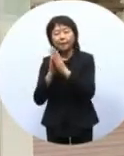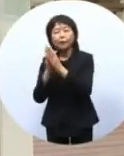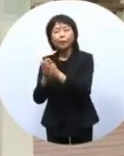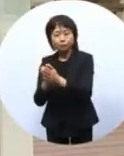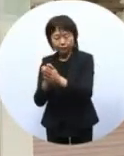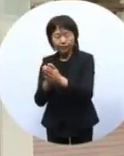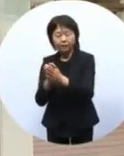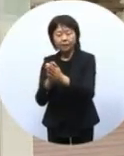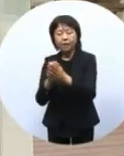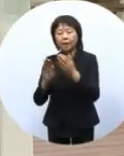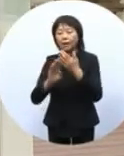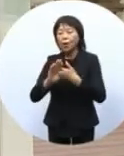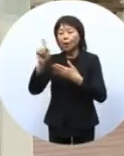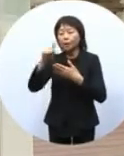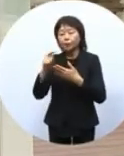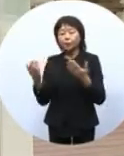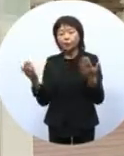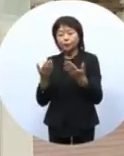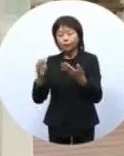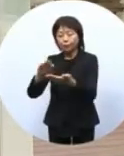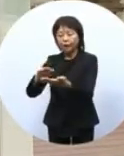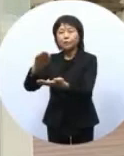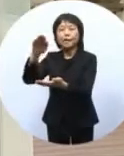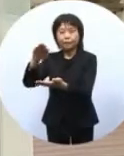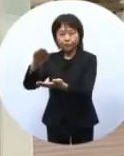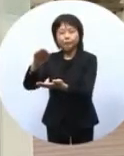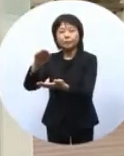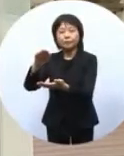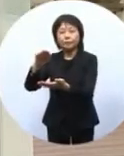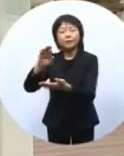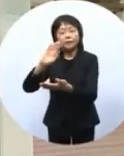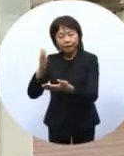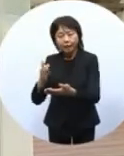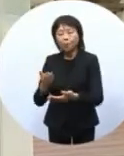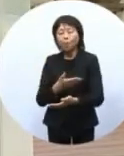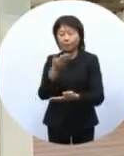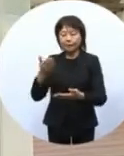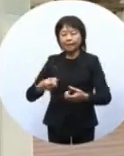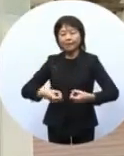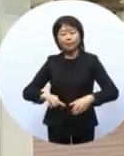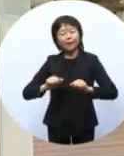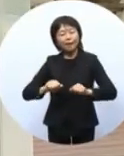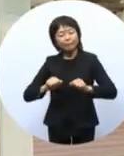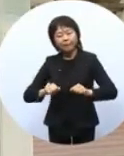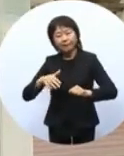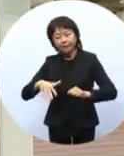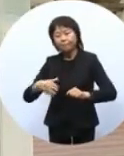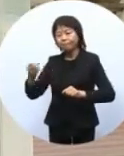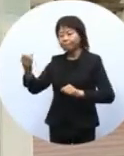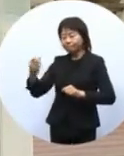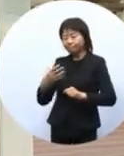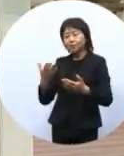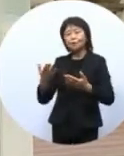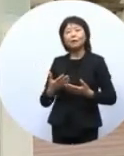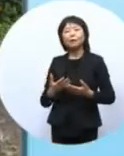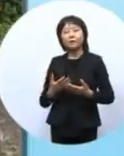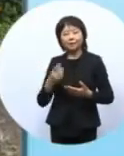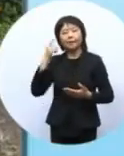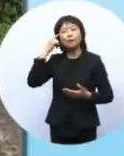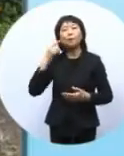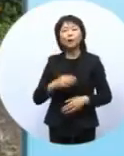ったりとか、みんなで分担が増えてしまったんですけれども、みんな出産頑張ってねと心よく送り出してくれたと思います